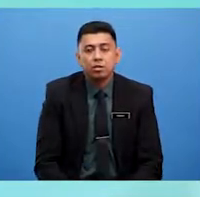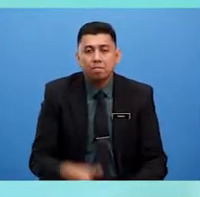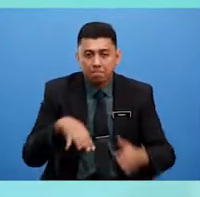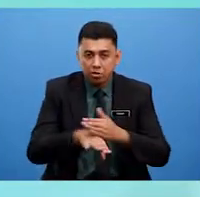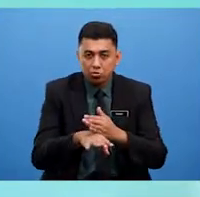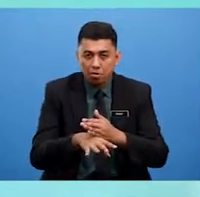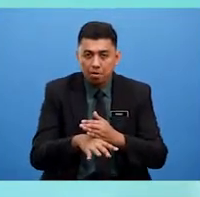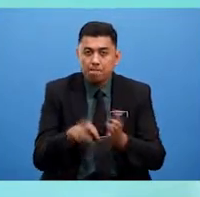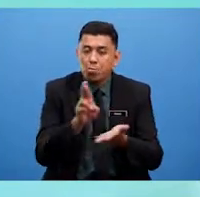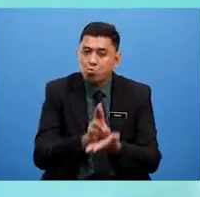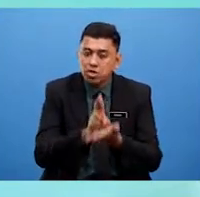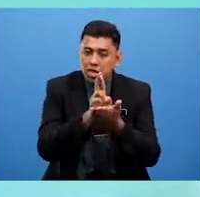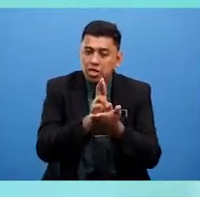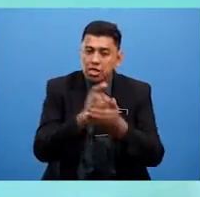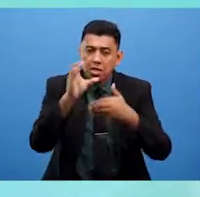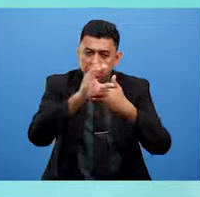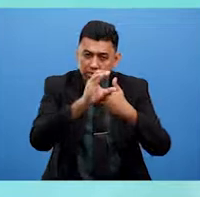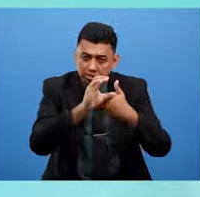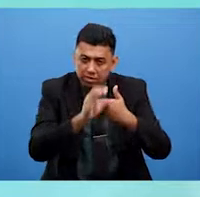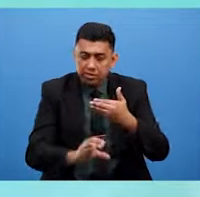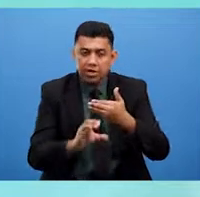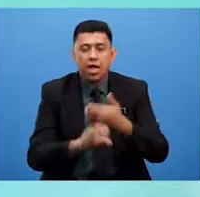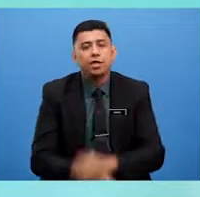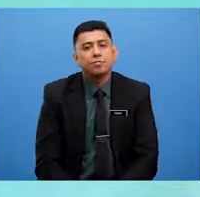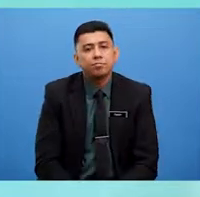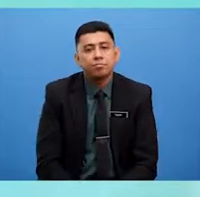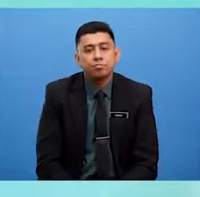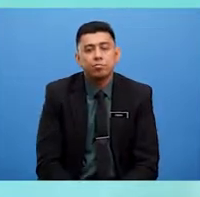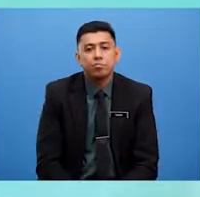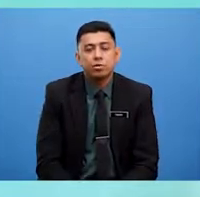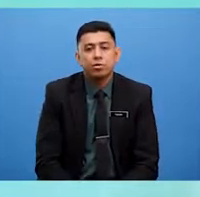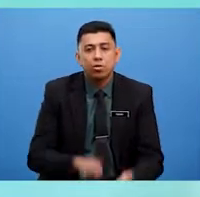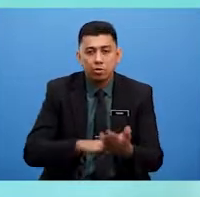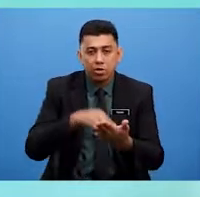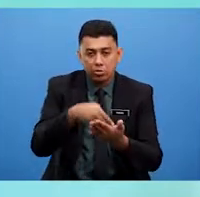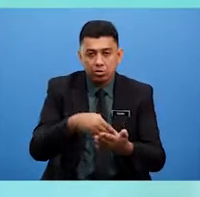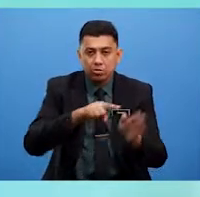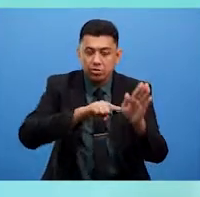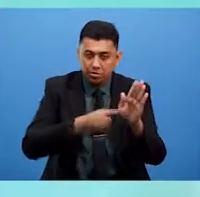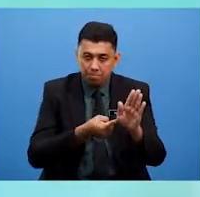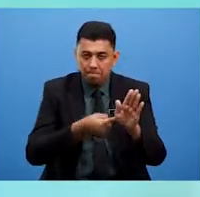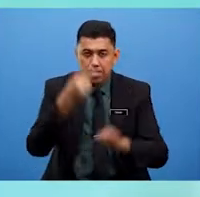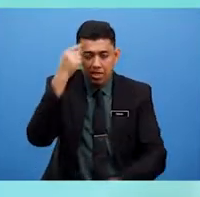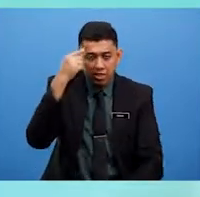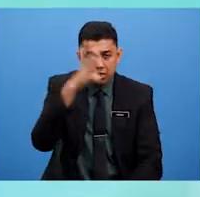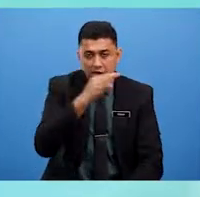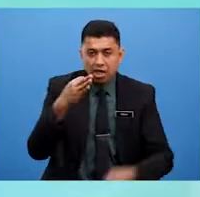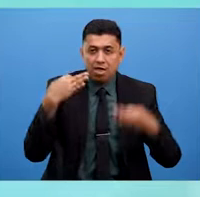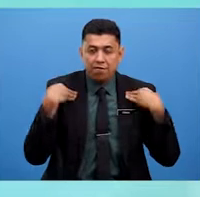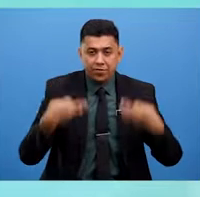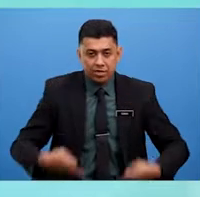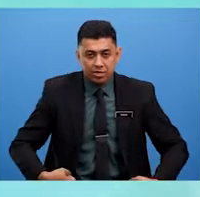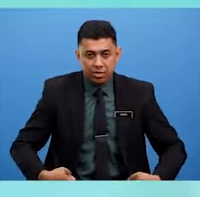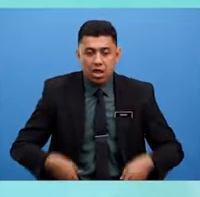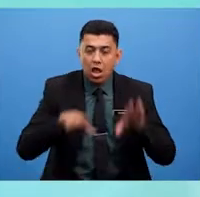pemulihan, iaitu membenarkan pemulihan daripada segala kecederaan, pembangunan semula mental dan fizikal termasuk